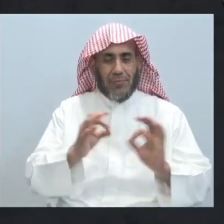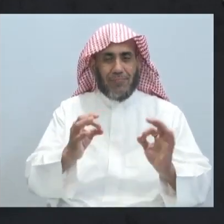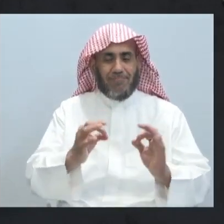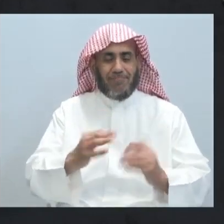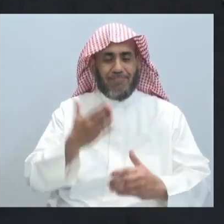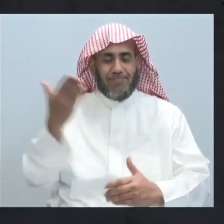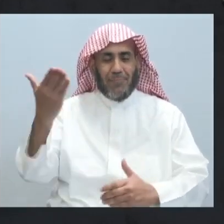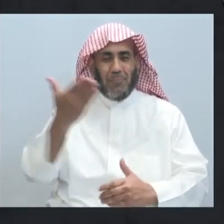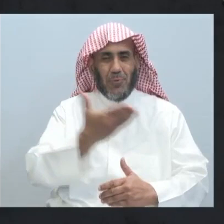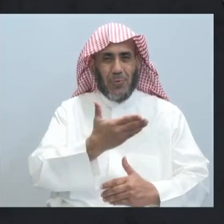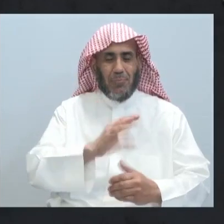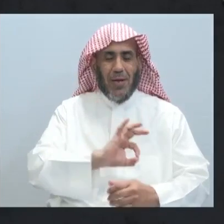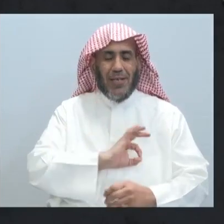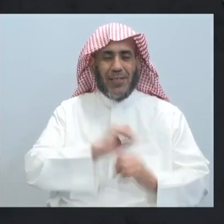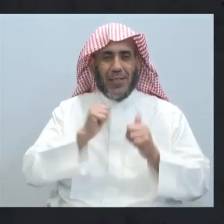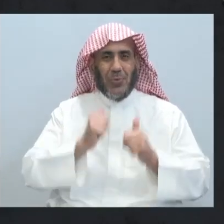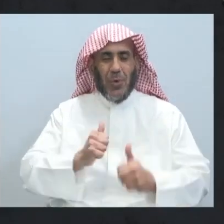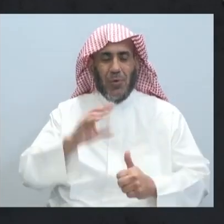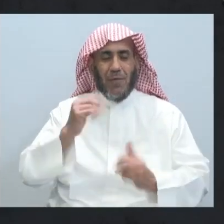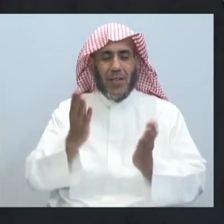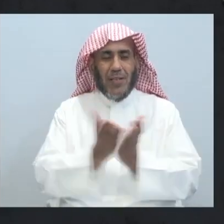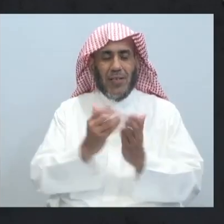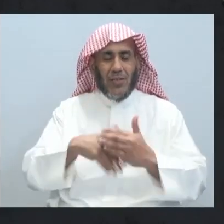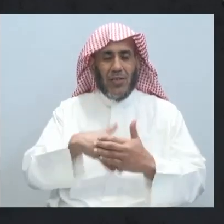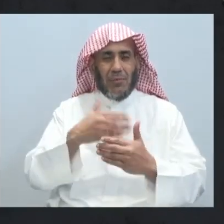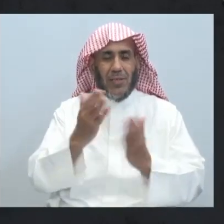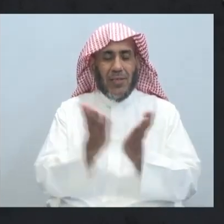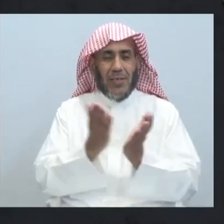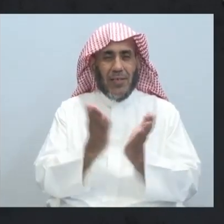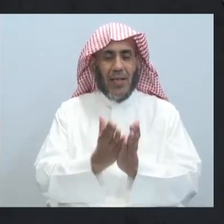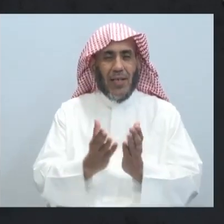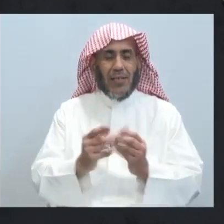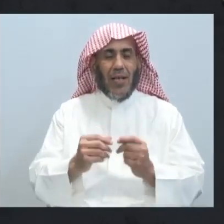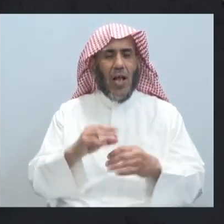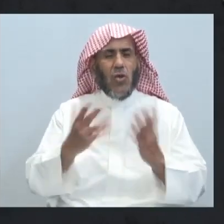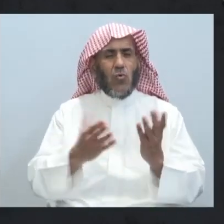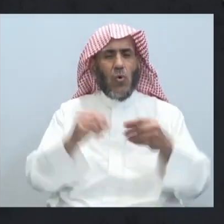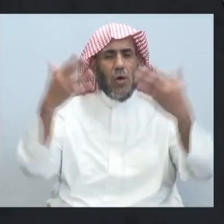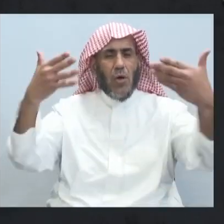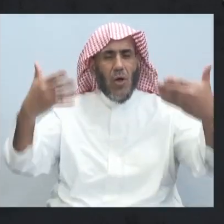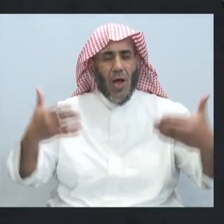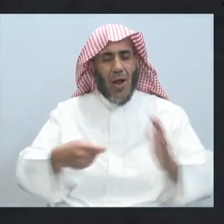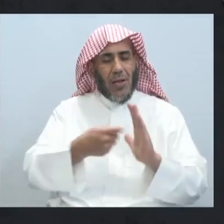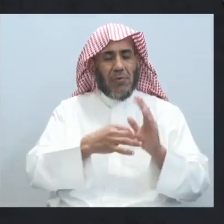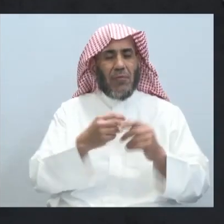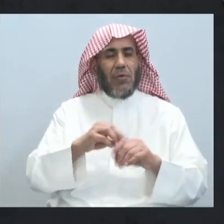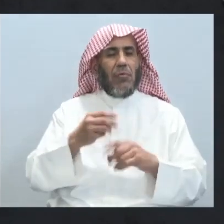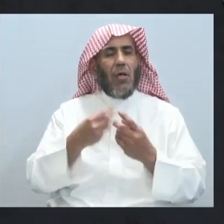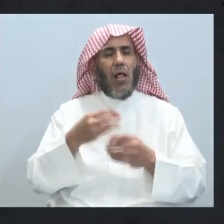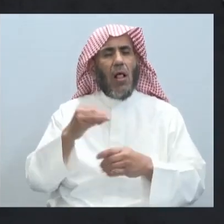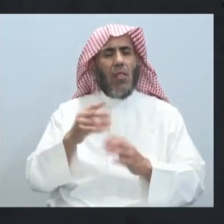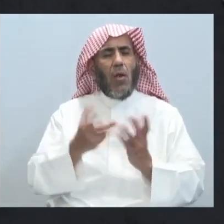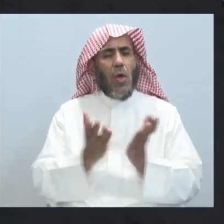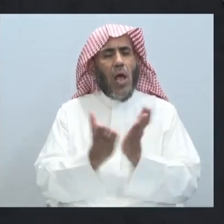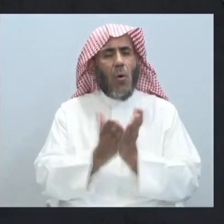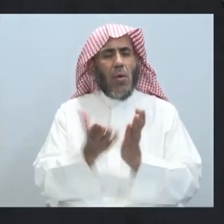اجمعين مرحبا بكم اعزائي الطلاب والطالبات في درس جديد في ماده الدراسات الادبيه للصف الثالث الثانوي كنا قد تكلمنا في الدرس الماضي عن